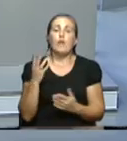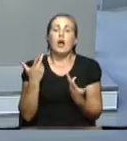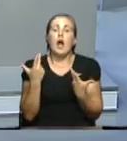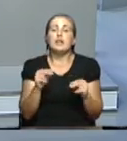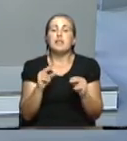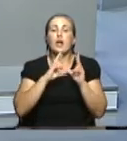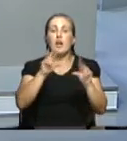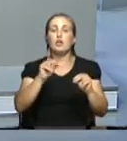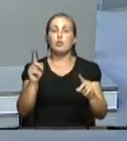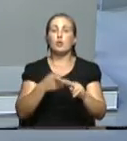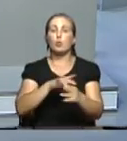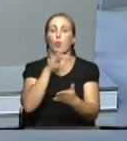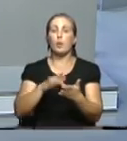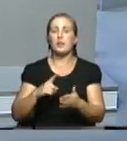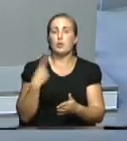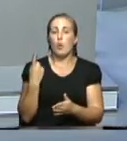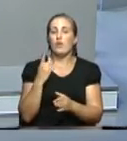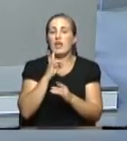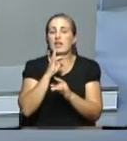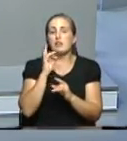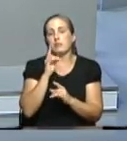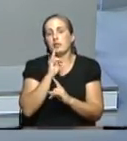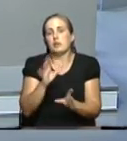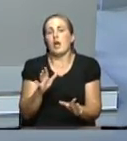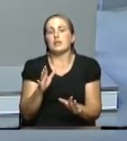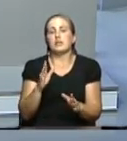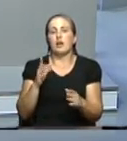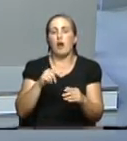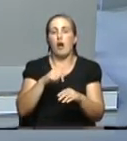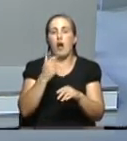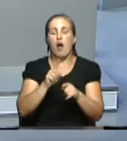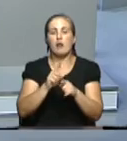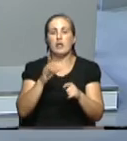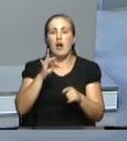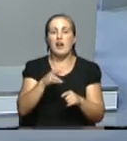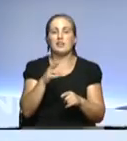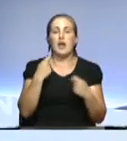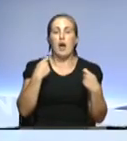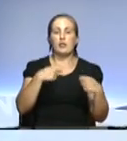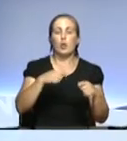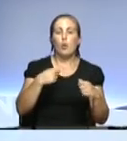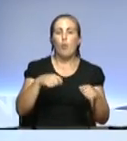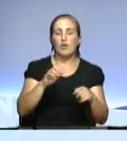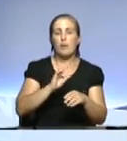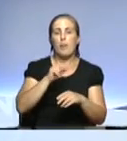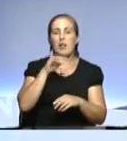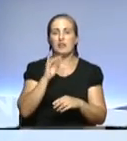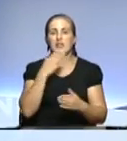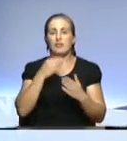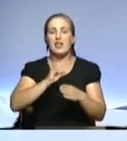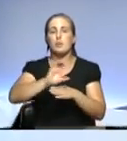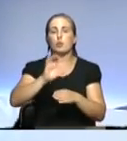город мастеров не станет очередным там рядом торговых палаток по сбыту продукции своей не своей неважно вот все-таки